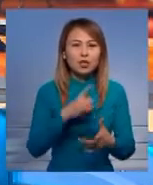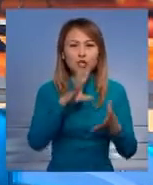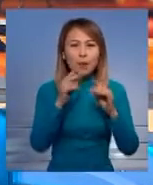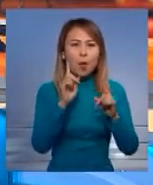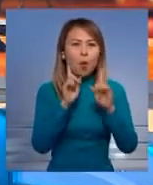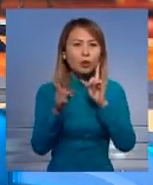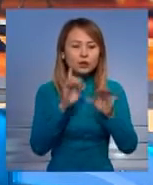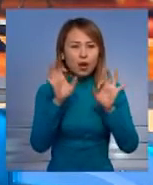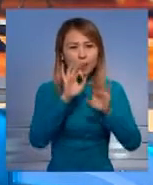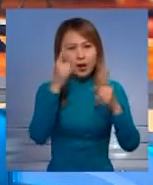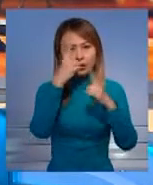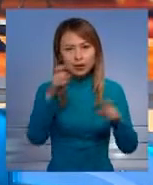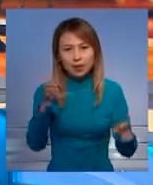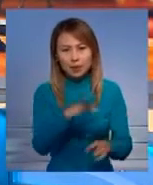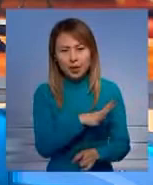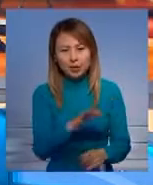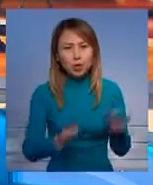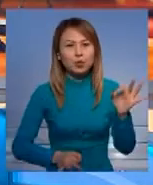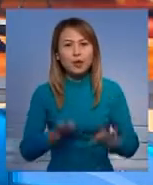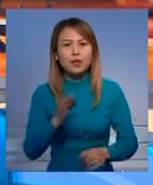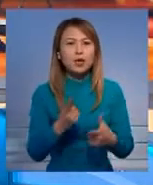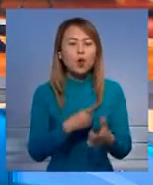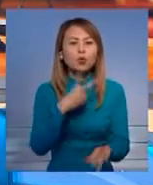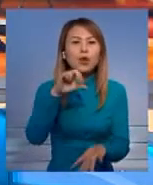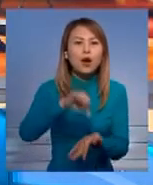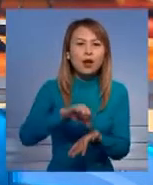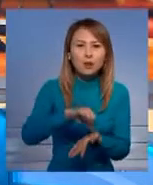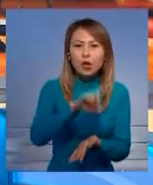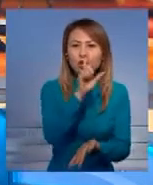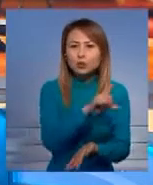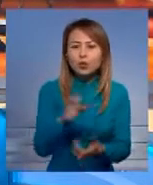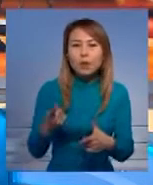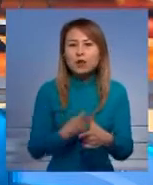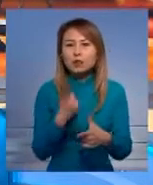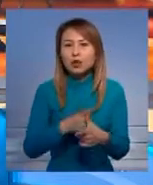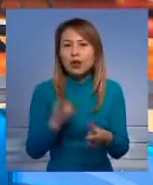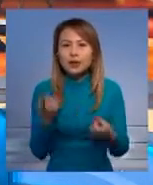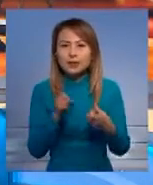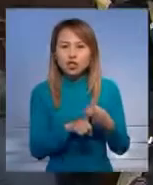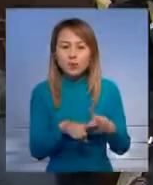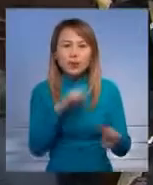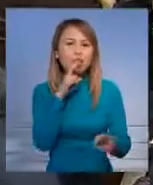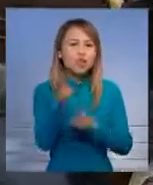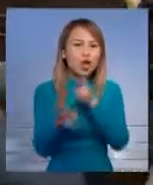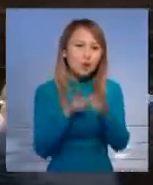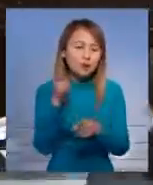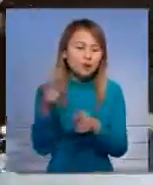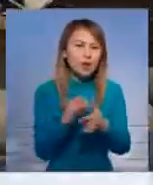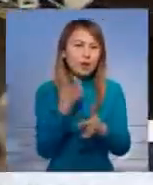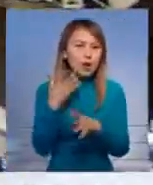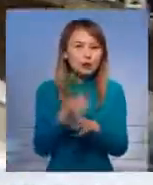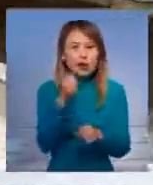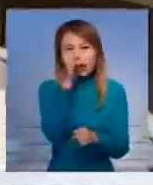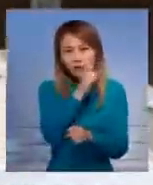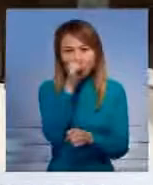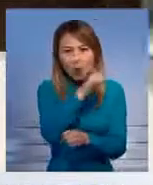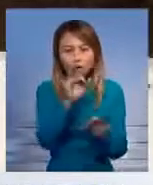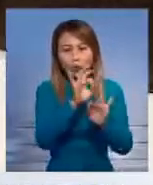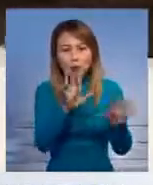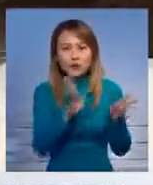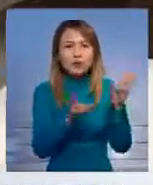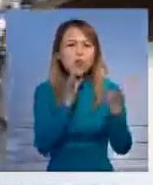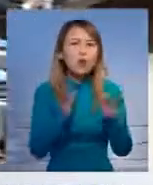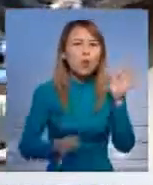отырысында хабарлады. Оның айтуынша, сот процесіне қатысушылар тарапынан үкімнің мазмұнына қатысты шағымдар саны азаймай отыр. Атап айтсақ,